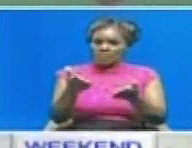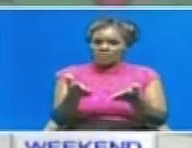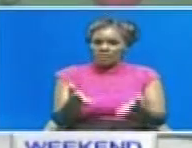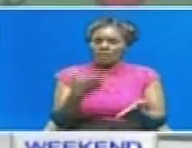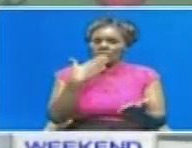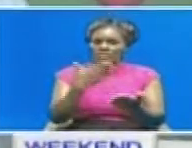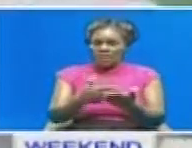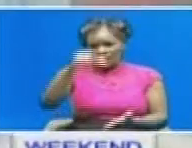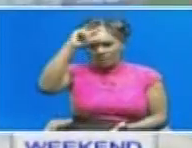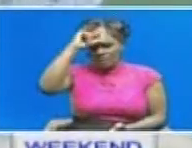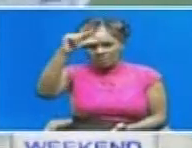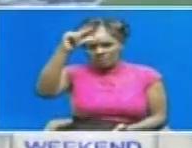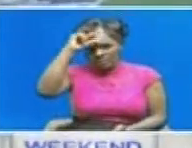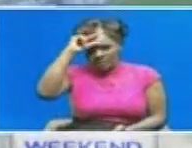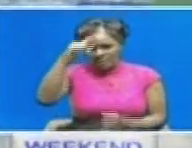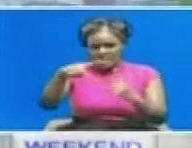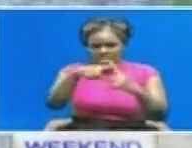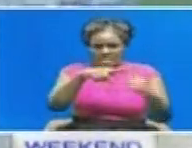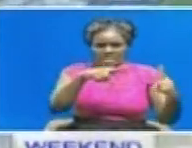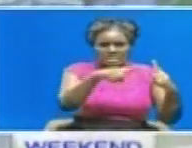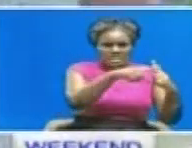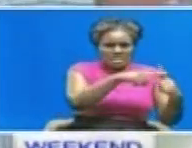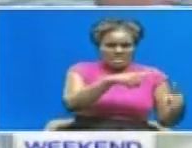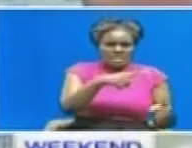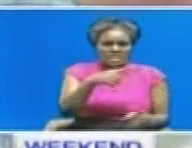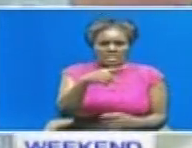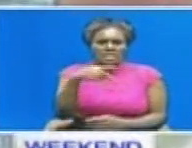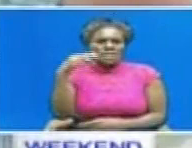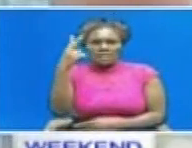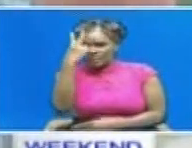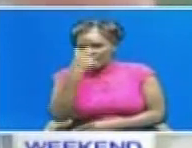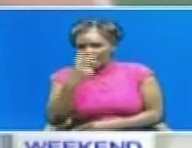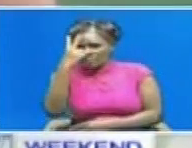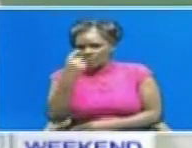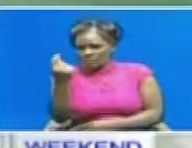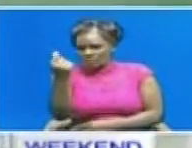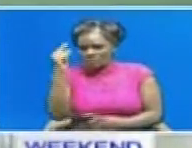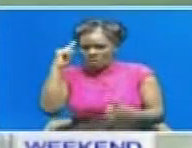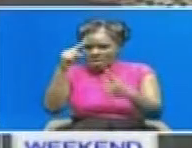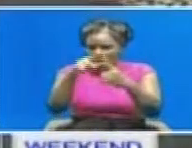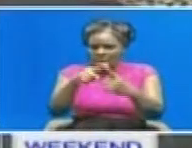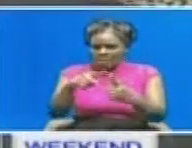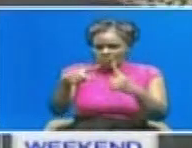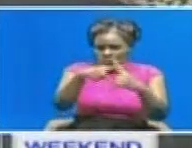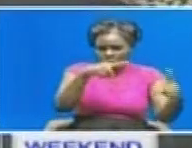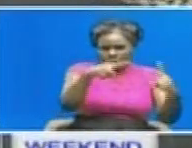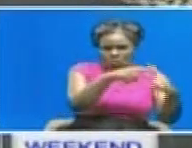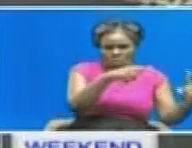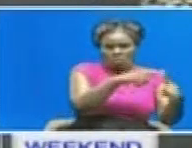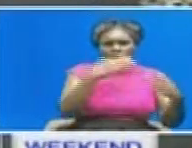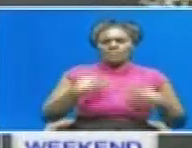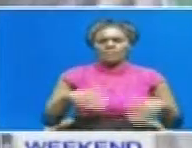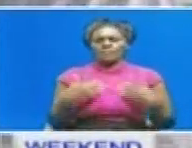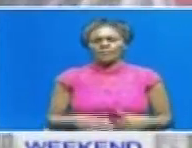tuishukuru serikali yetu imewaua wale watu kadhaa ambao walikuwa wanataka lengo lao kuja kuvuruga sehemu kama